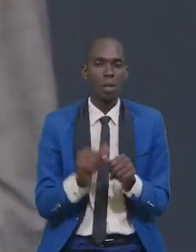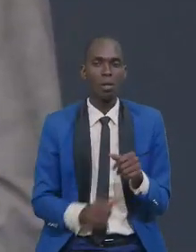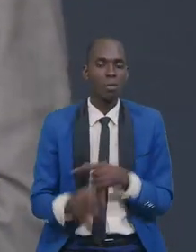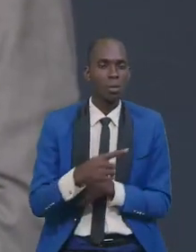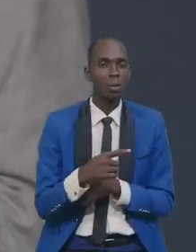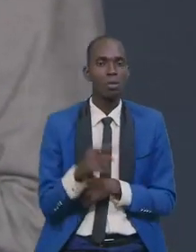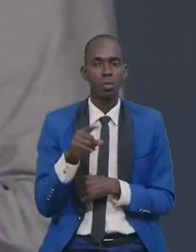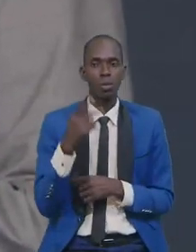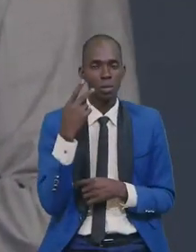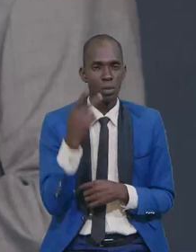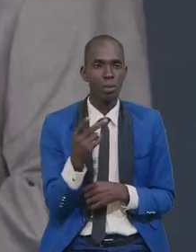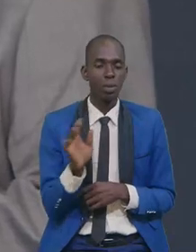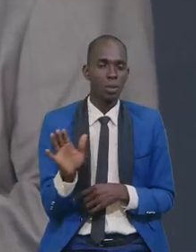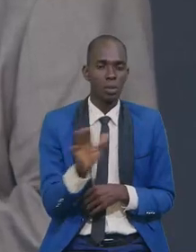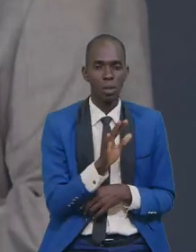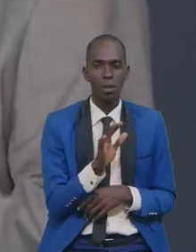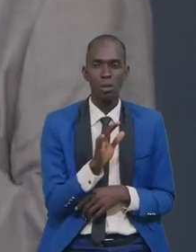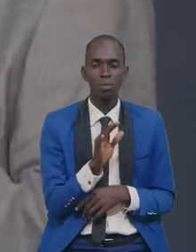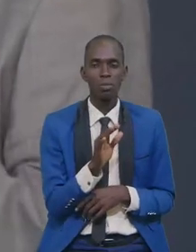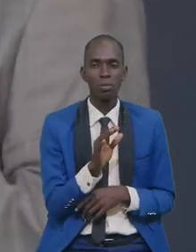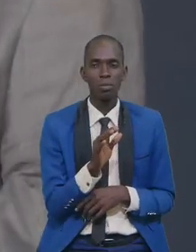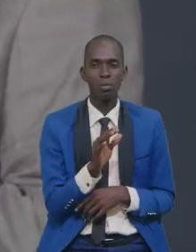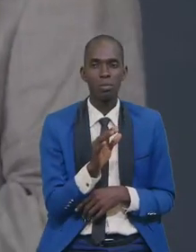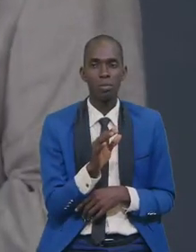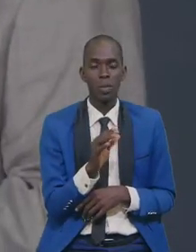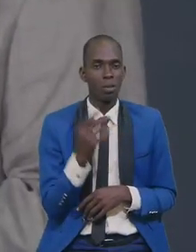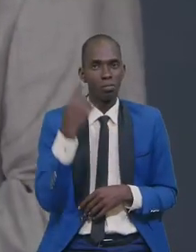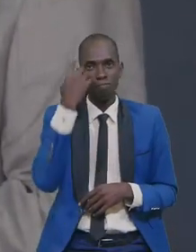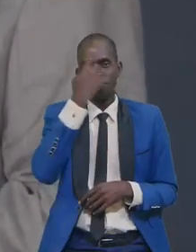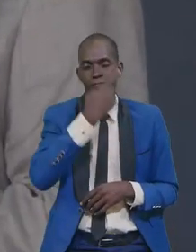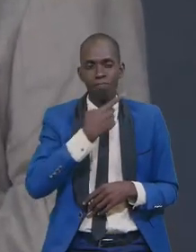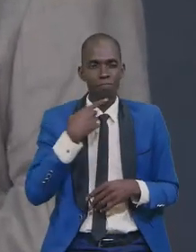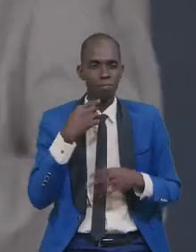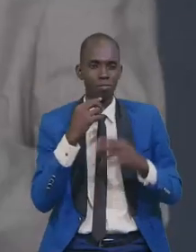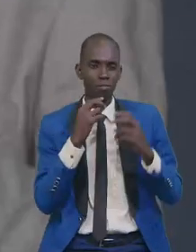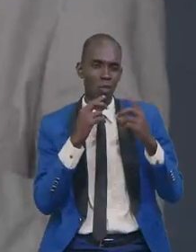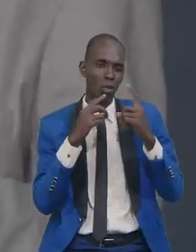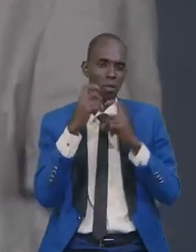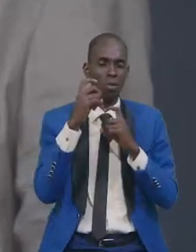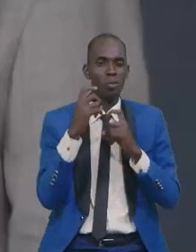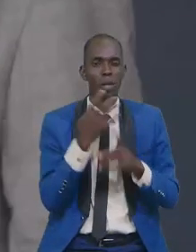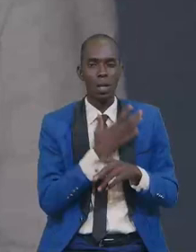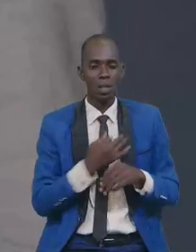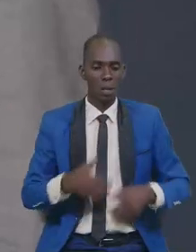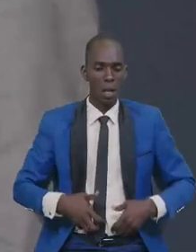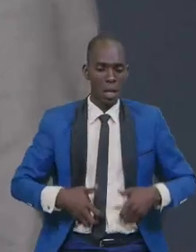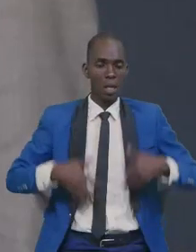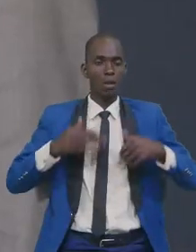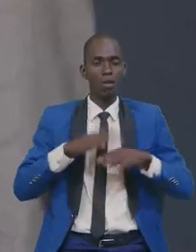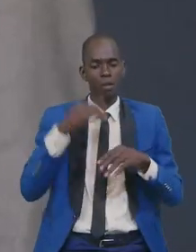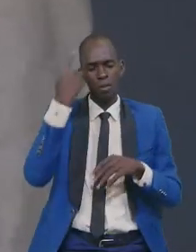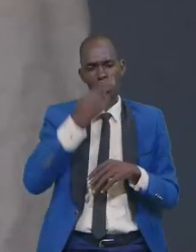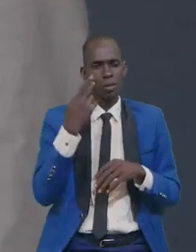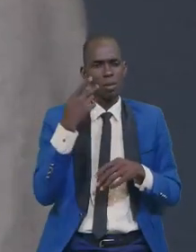chaque jour, vous voyez, ils ont le visage renfrogné. Vous voyez, ils sont en colère, la colère sur leur visage.